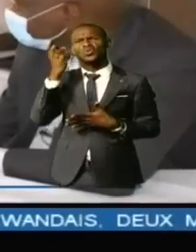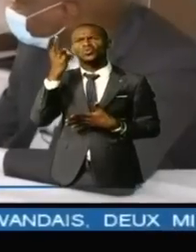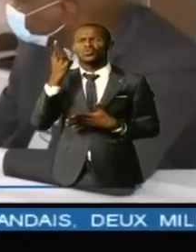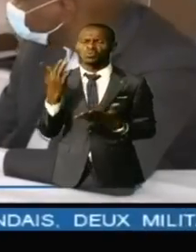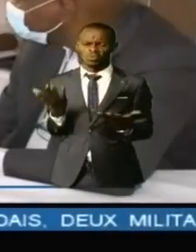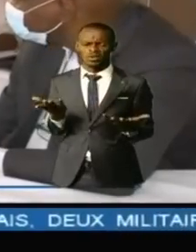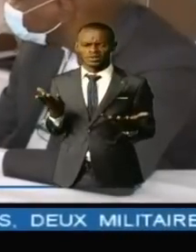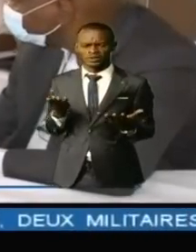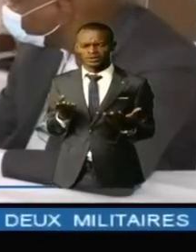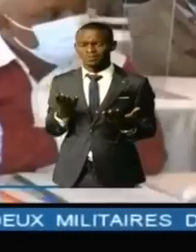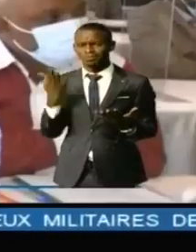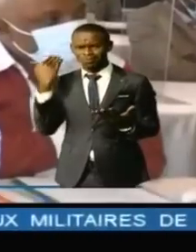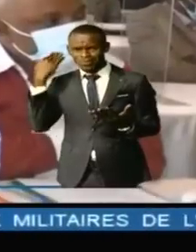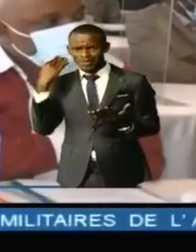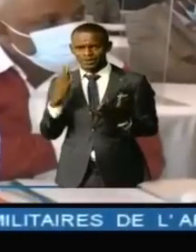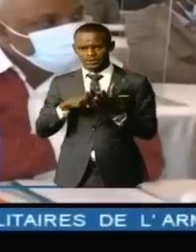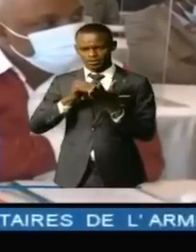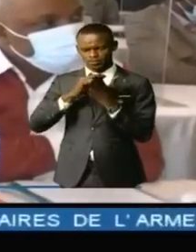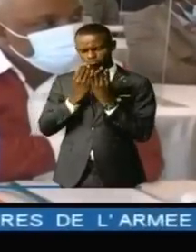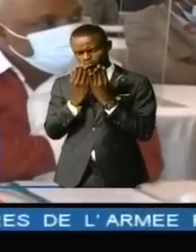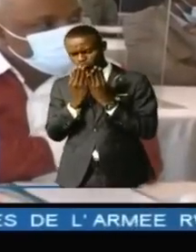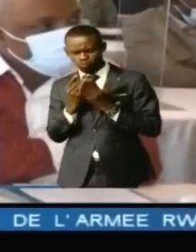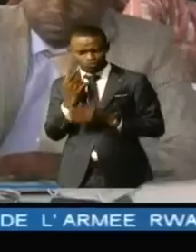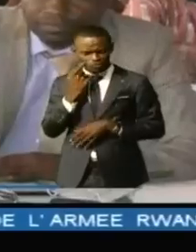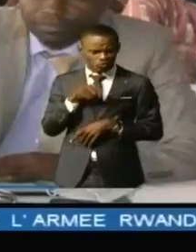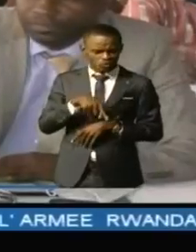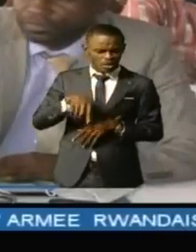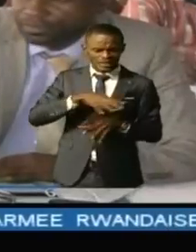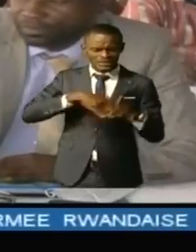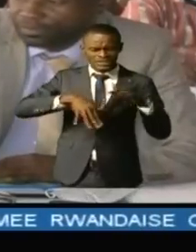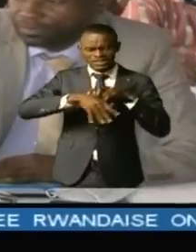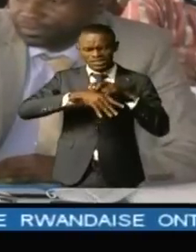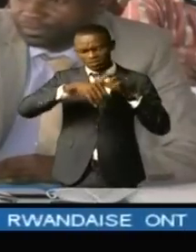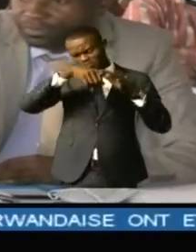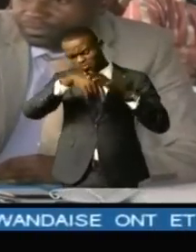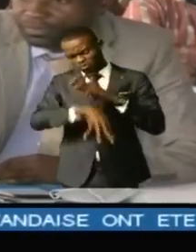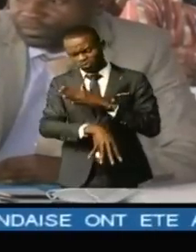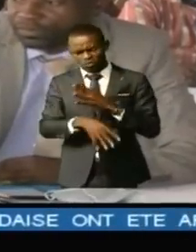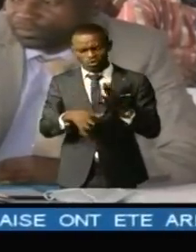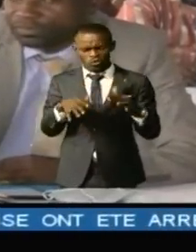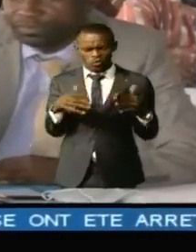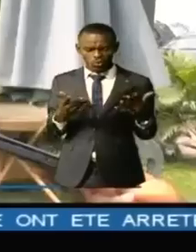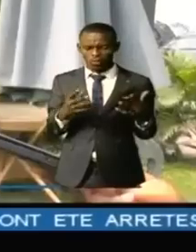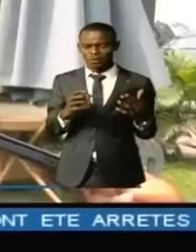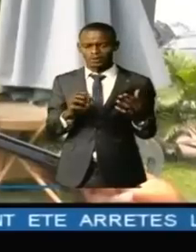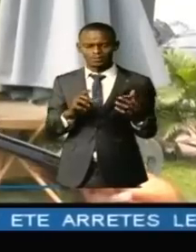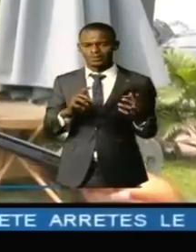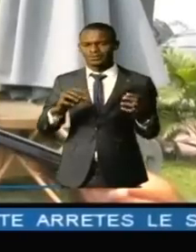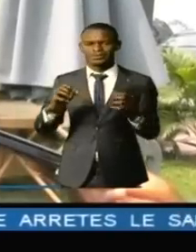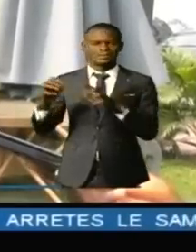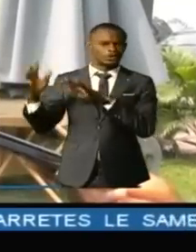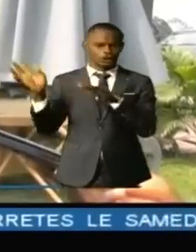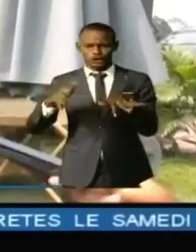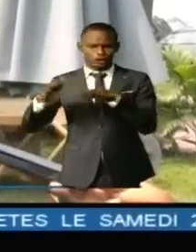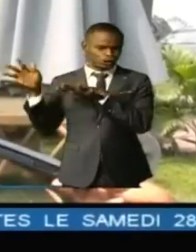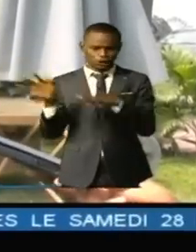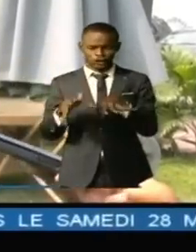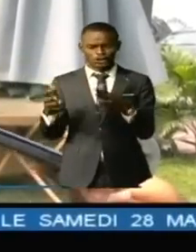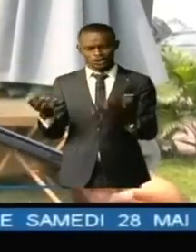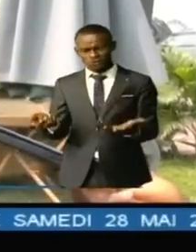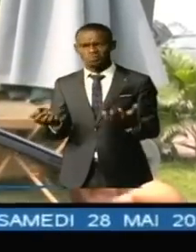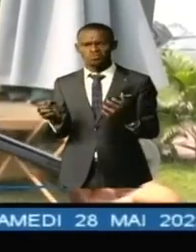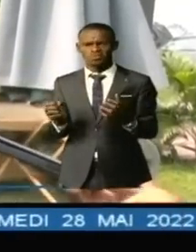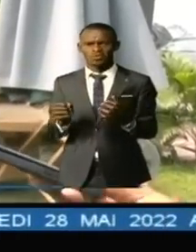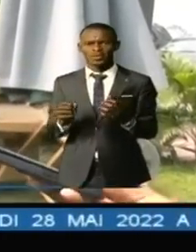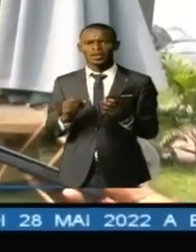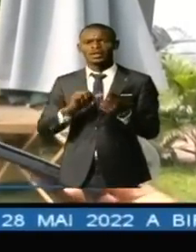d'un certain nombre d'études que nous avons menées sur le terrain. Il s'agit notamment de l'étude en rapport avec les menaces anthropiques, de l'étude en rapport avec le cadre juridique, mais